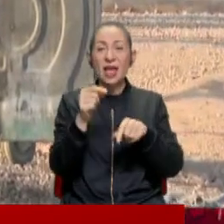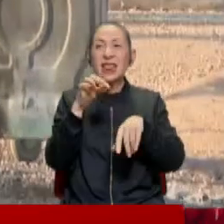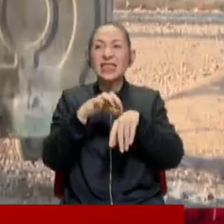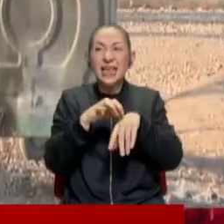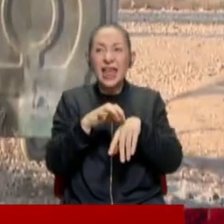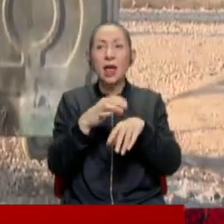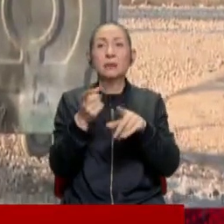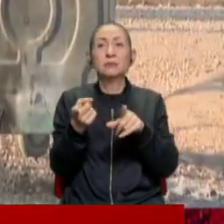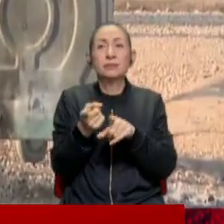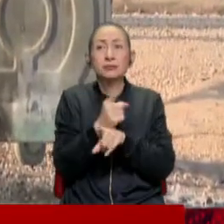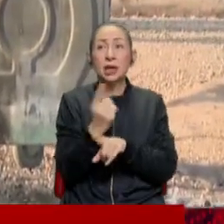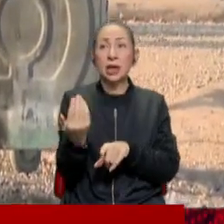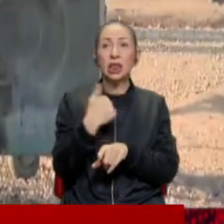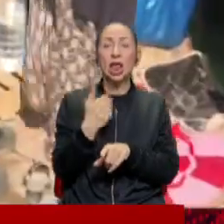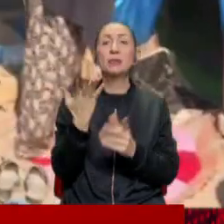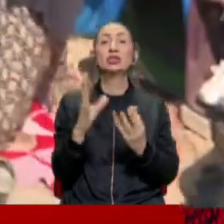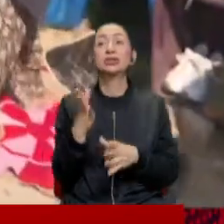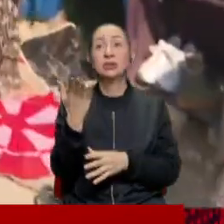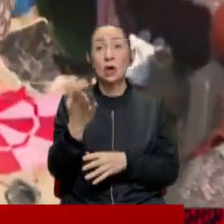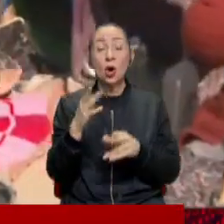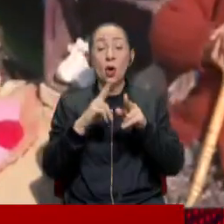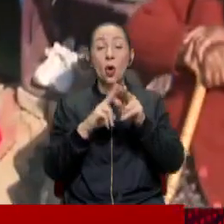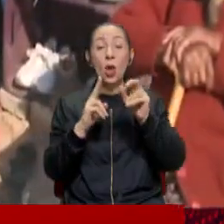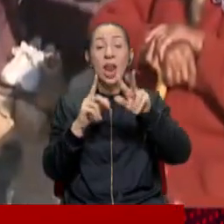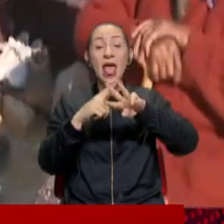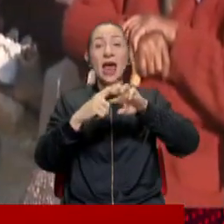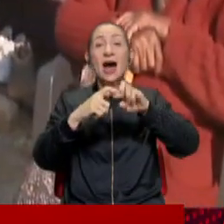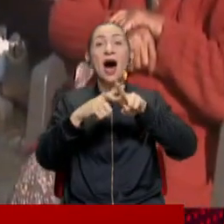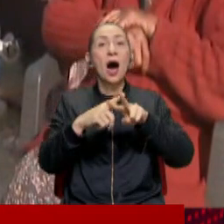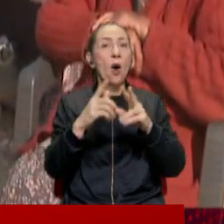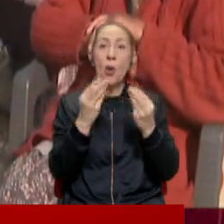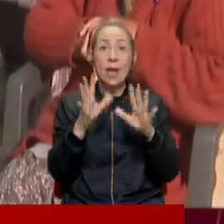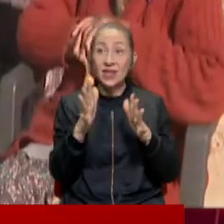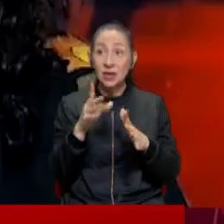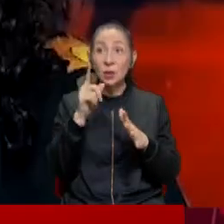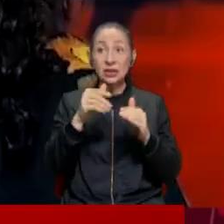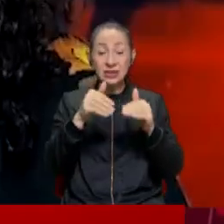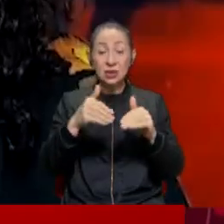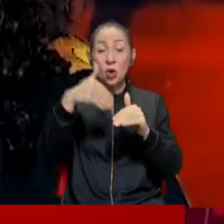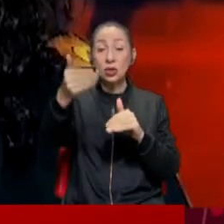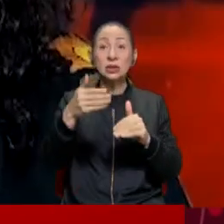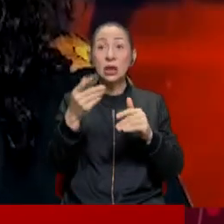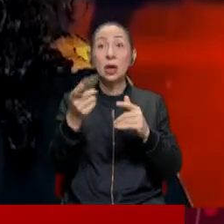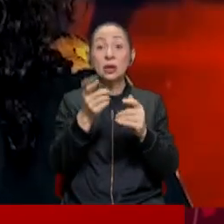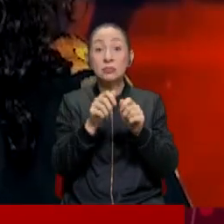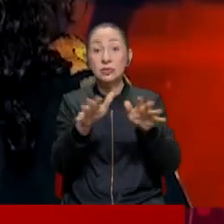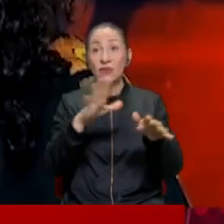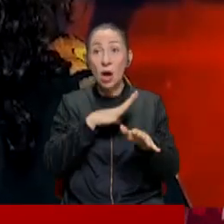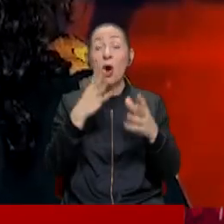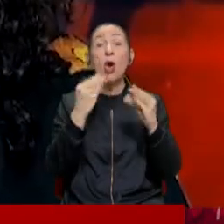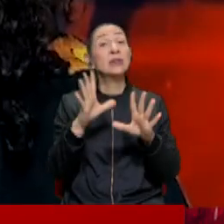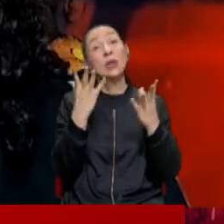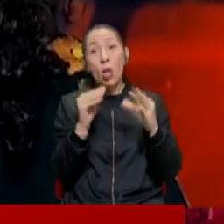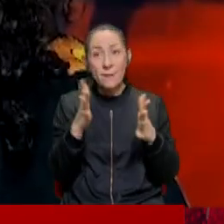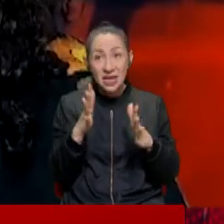pek çok şeyin gelmesi söz konusu Kolera beklenebiliyor Çünkü Özgür sınır ötesinde Hareketlilik var olmasa da zaten